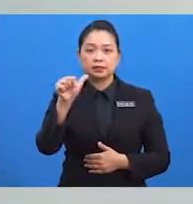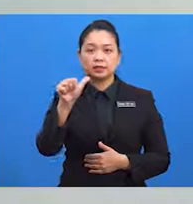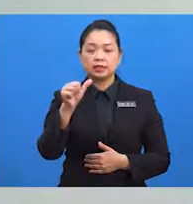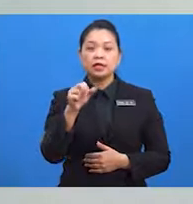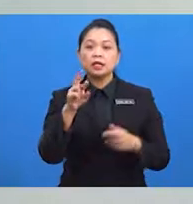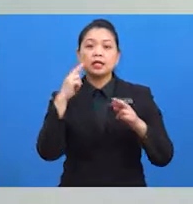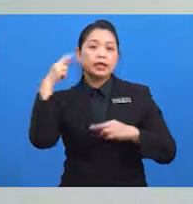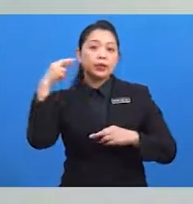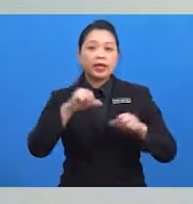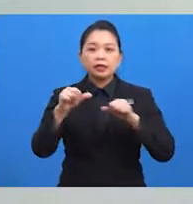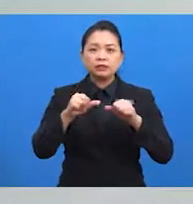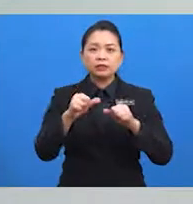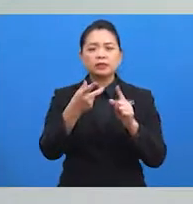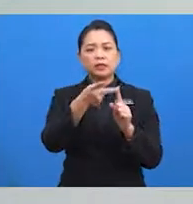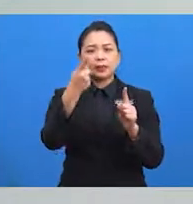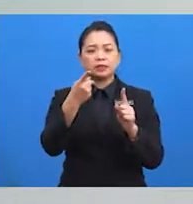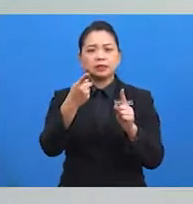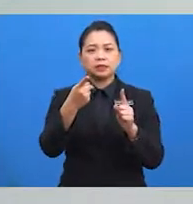ujian nuklir